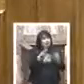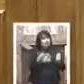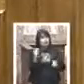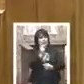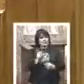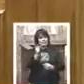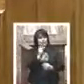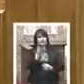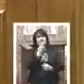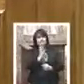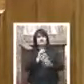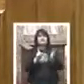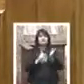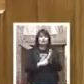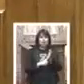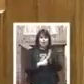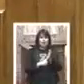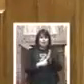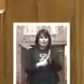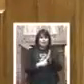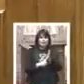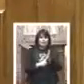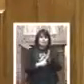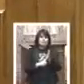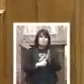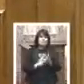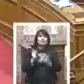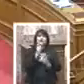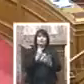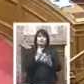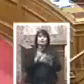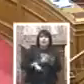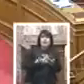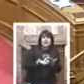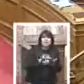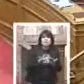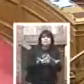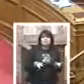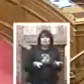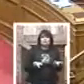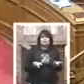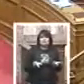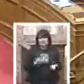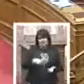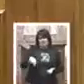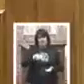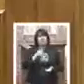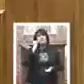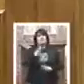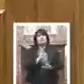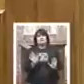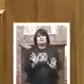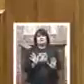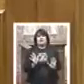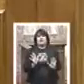όταν υποσκάπτουμε με νόμο το συνδετικό ιστό της κοινωνικής αλληλεγγύης? Κανείς δεν πείθεται να κάνει τη